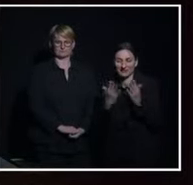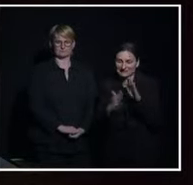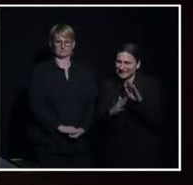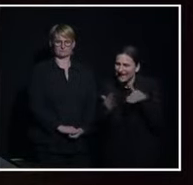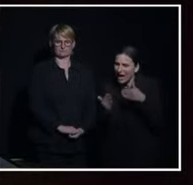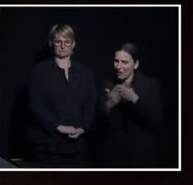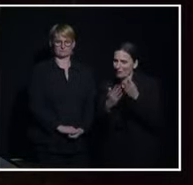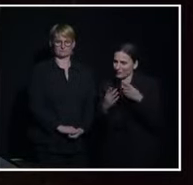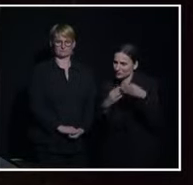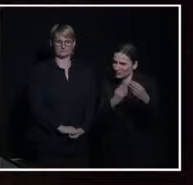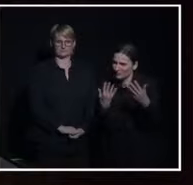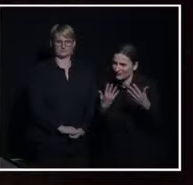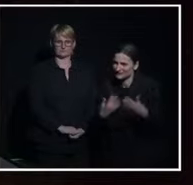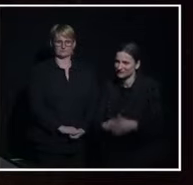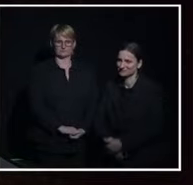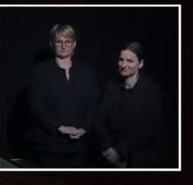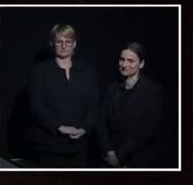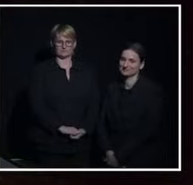Sicht heraus übernehmen?